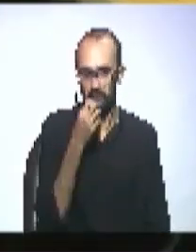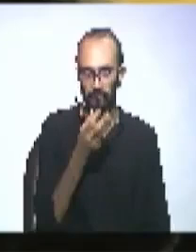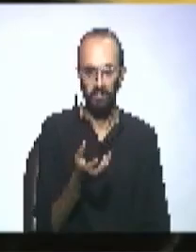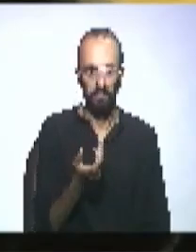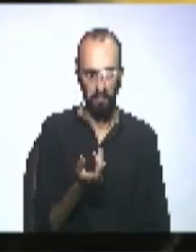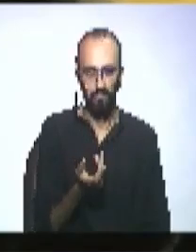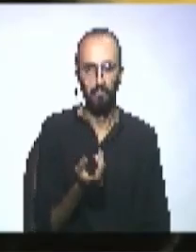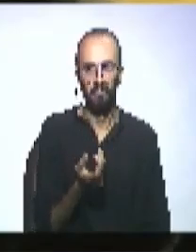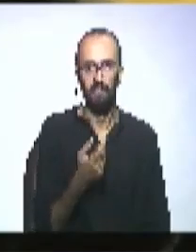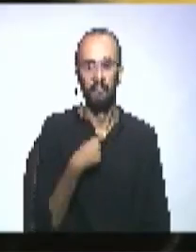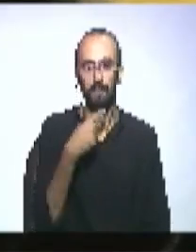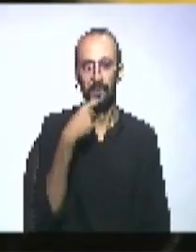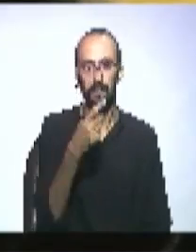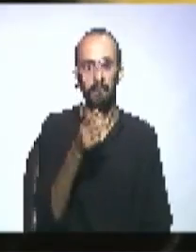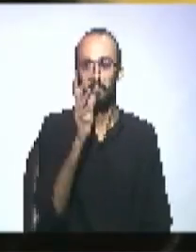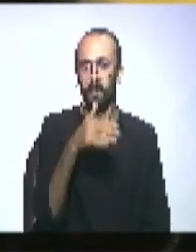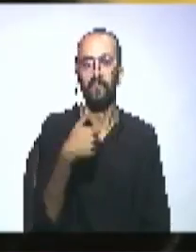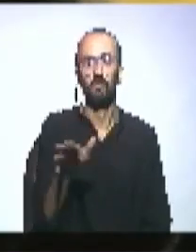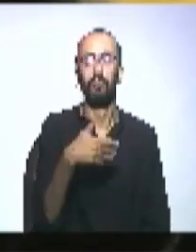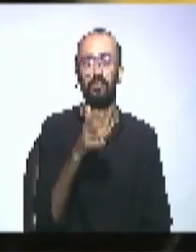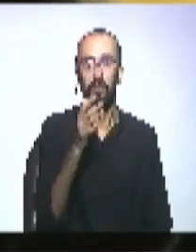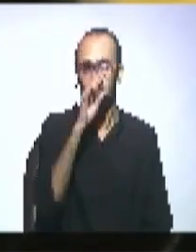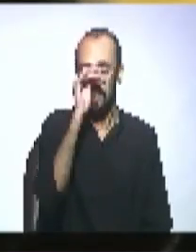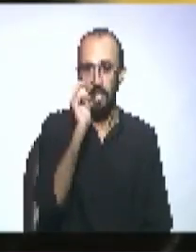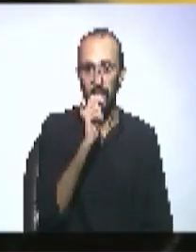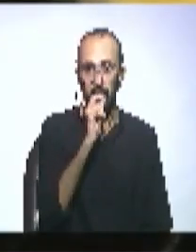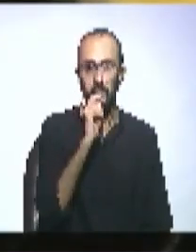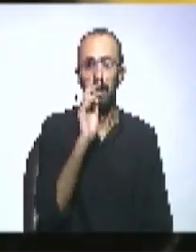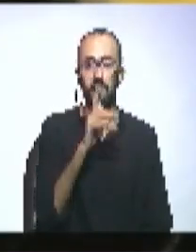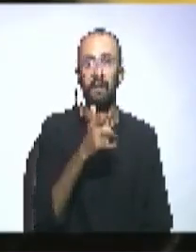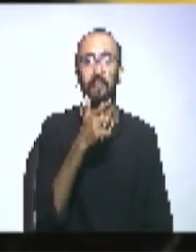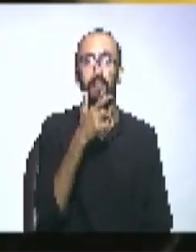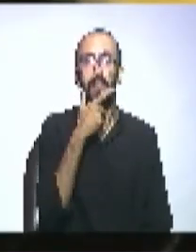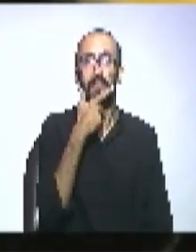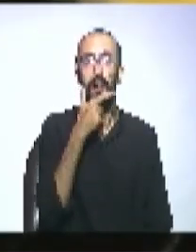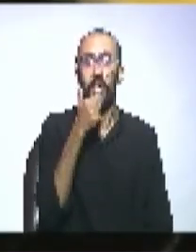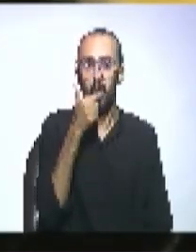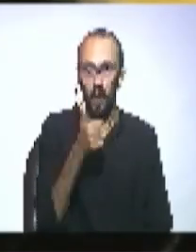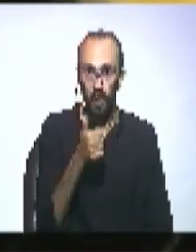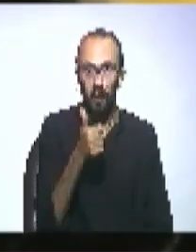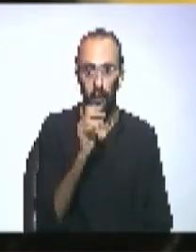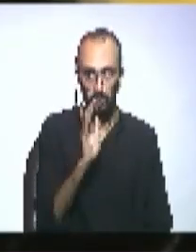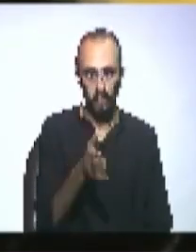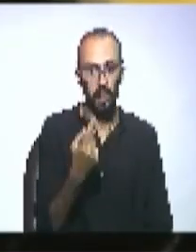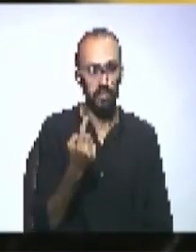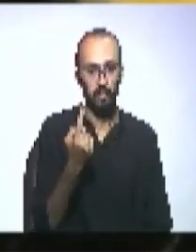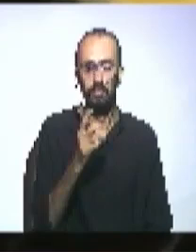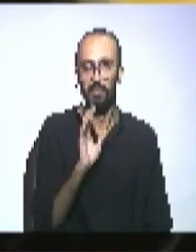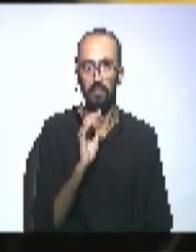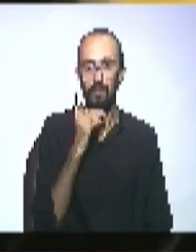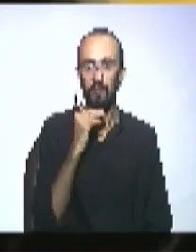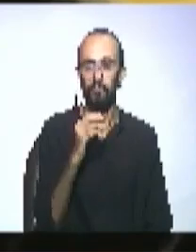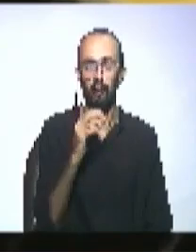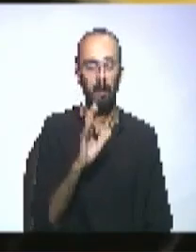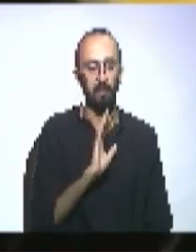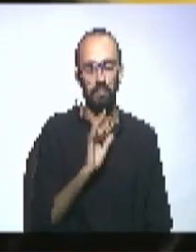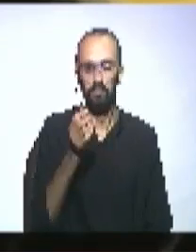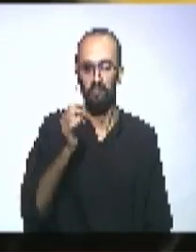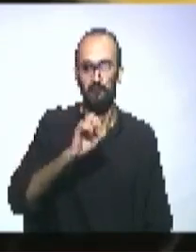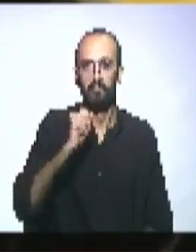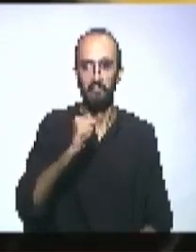انا عايز اقول حاجه. ممكن ما نحطش حاجه خالص لو اللحمه فيها نسبه دهون كافيه. ما نحطش حاجه خالص يعني ولا جيلاتين